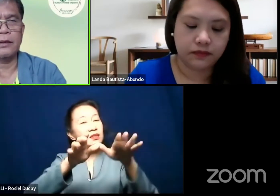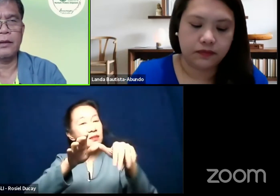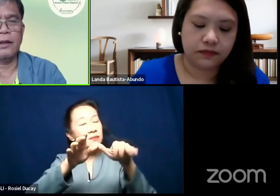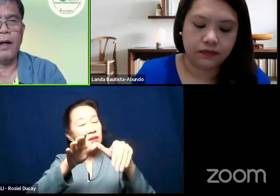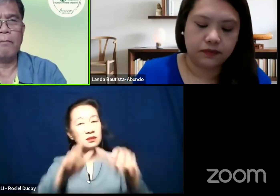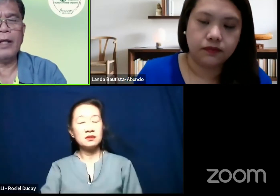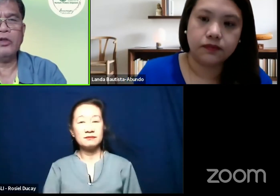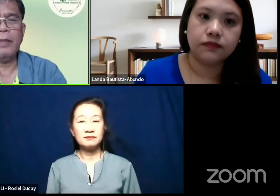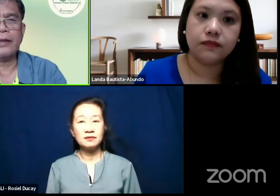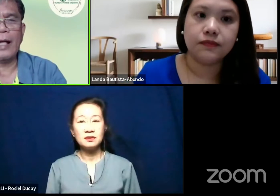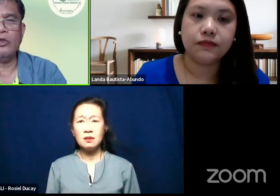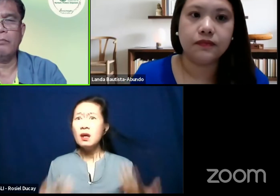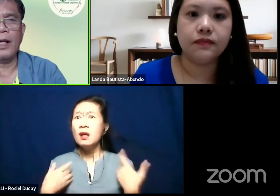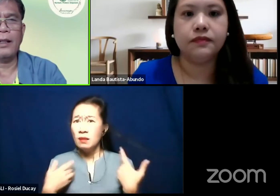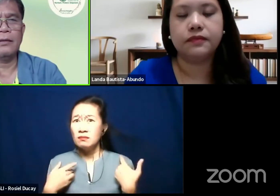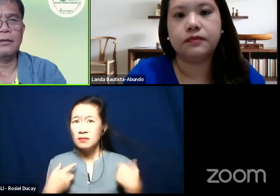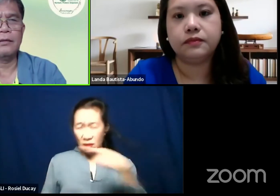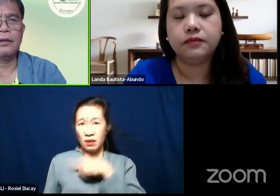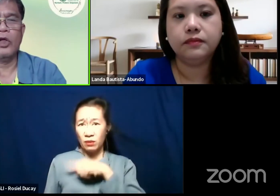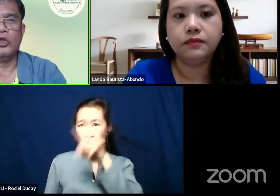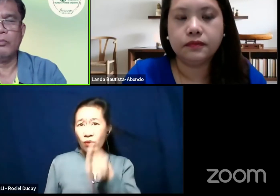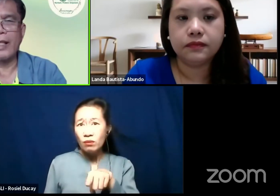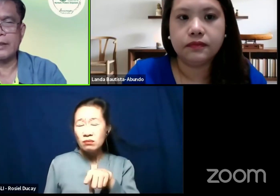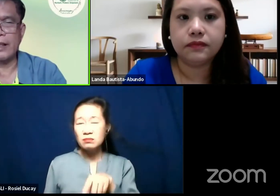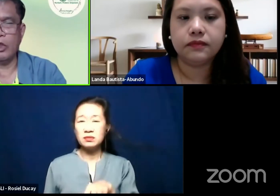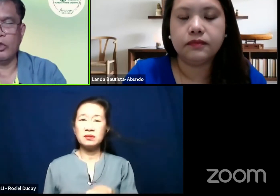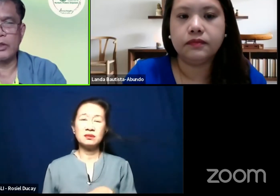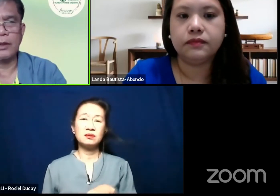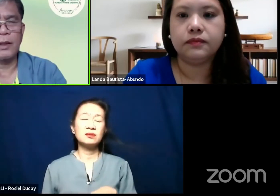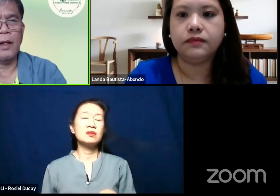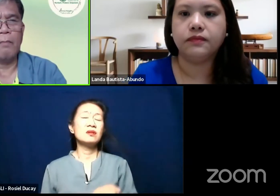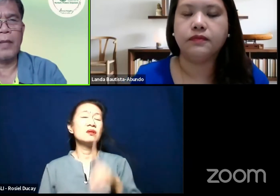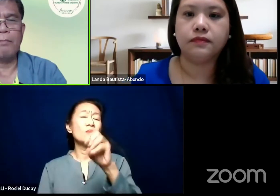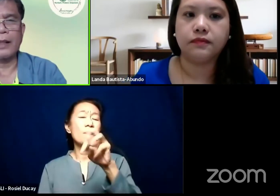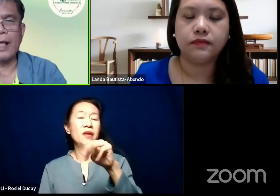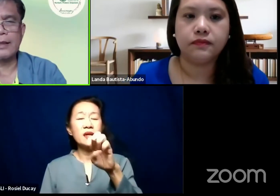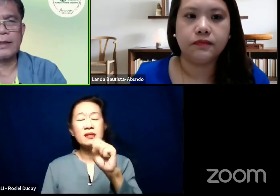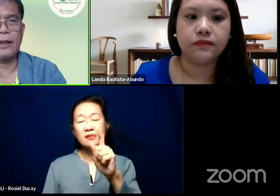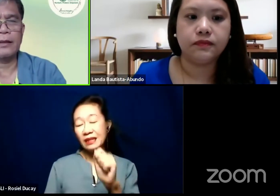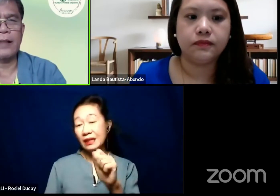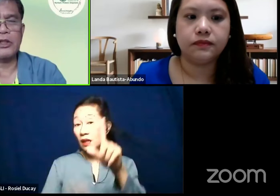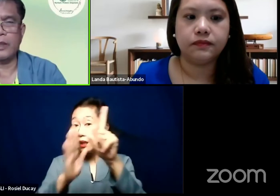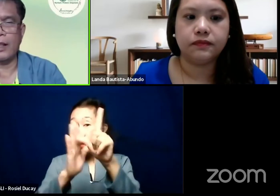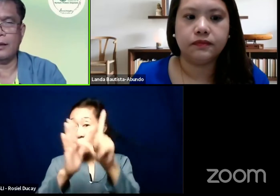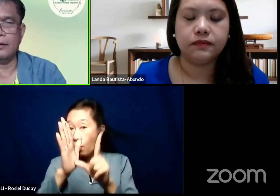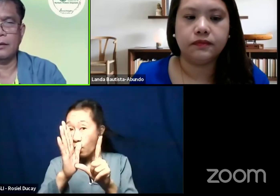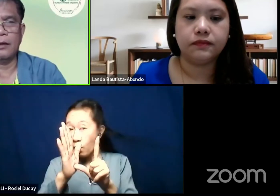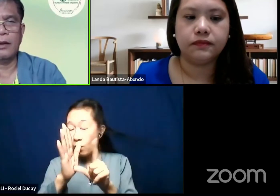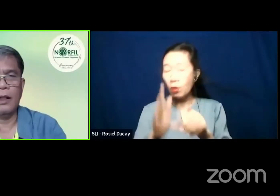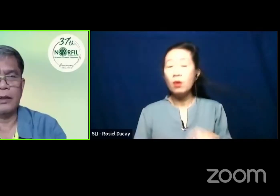disabilities? Meron ba tayong mga domestic laws, mga batas